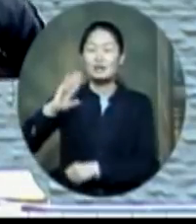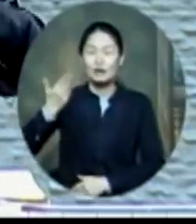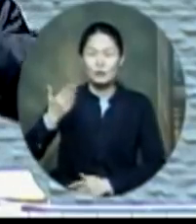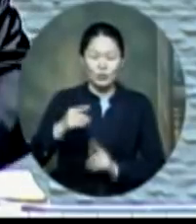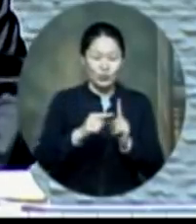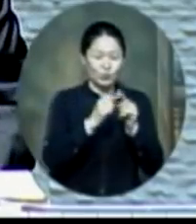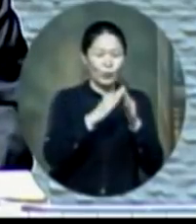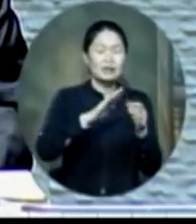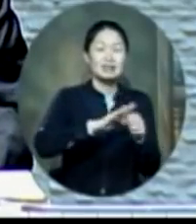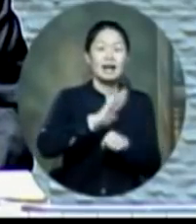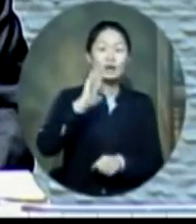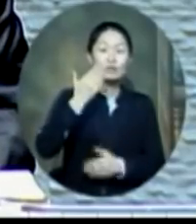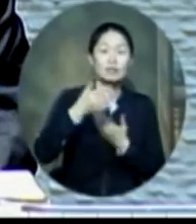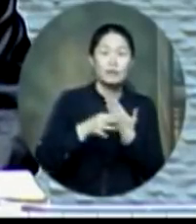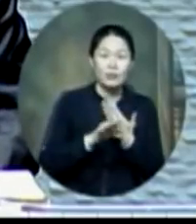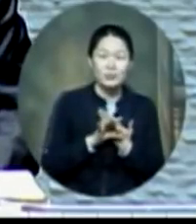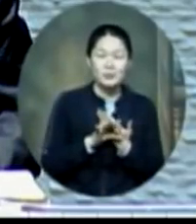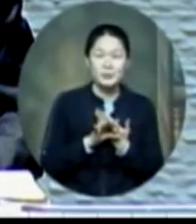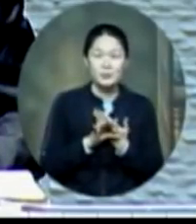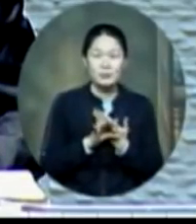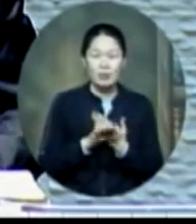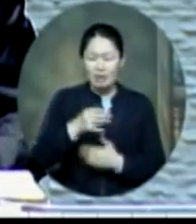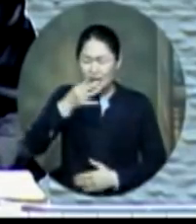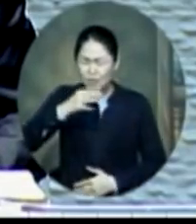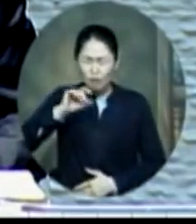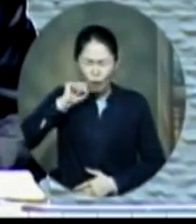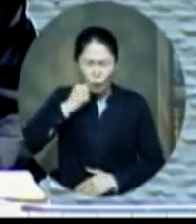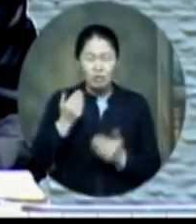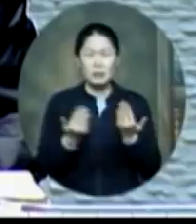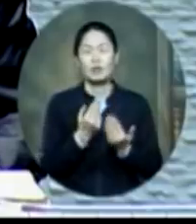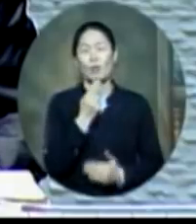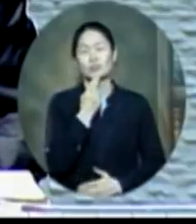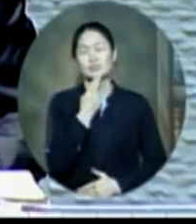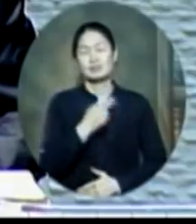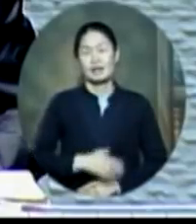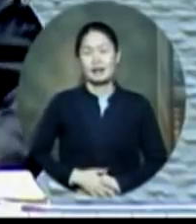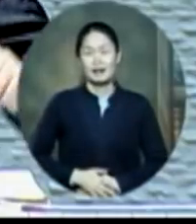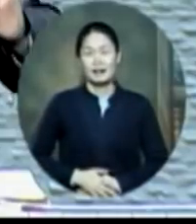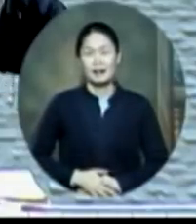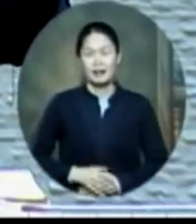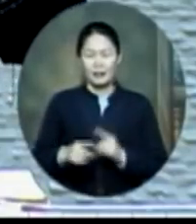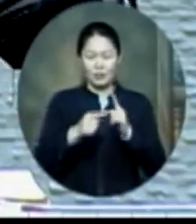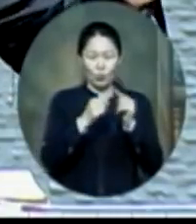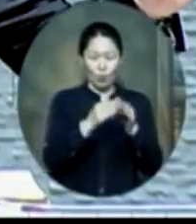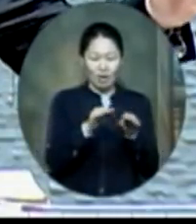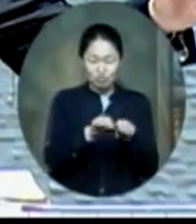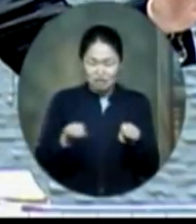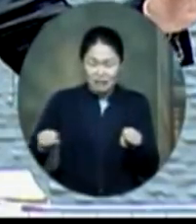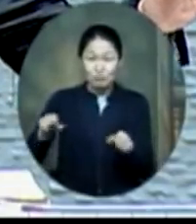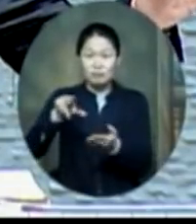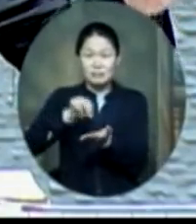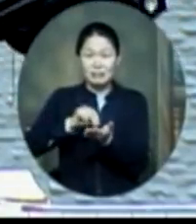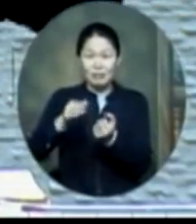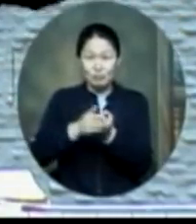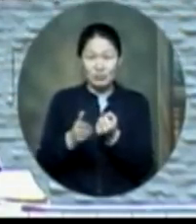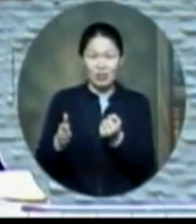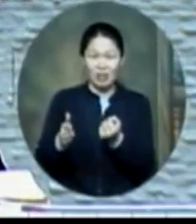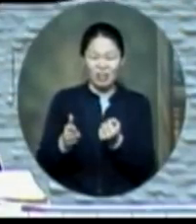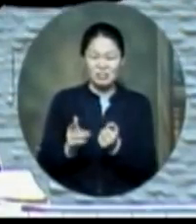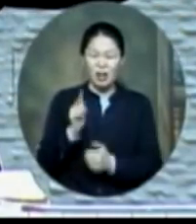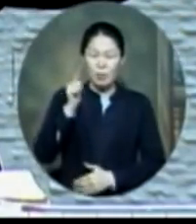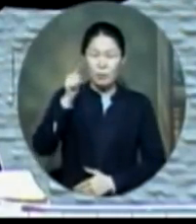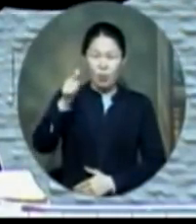교회를 사랑하게 되면 힘들고 어려운 일이 없습니다. 교회 주차장 문제 때문에 좀